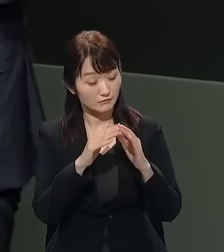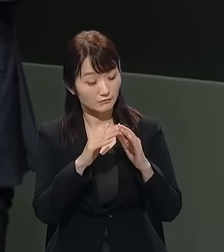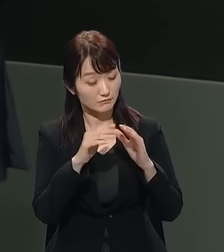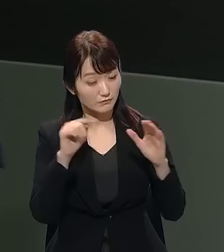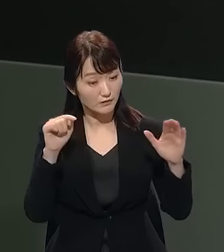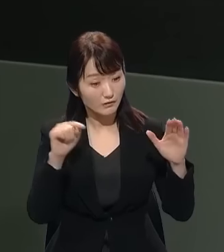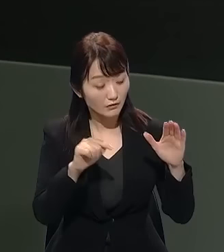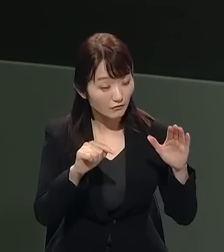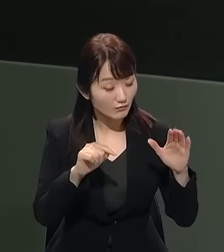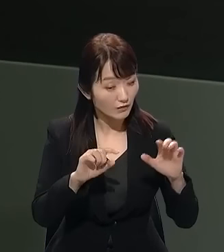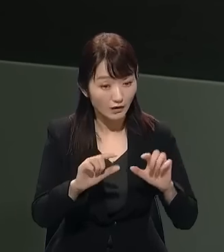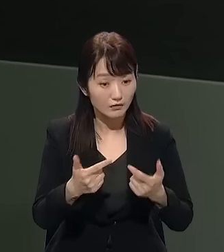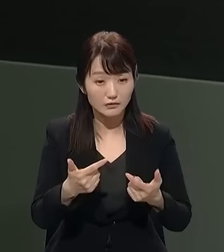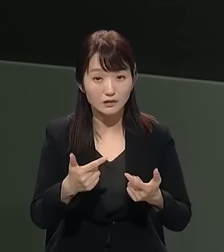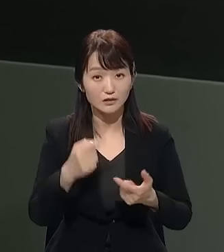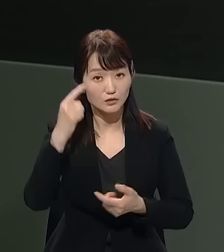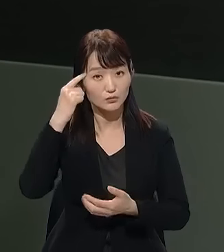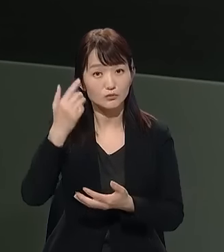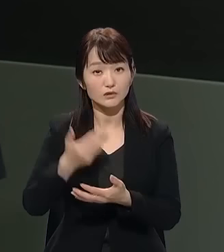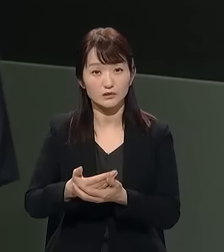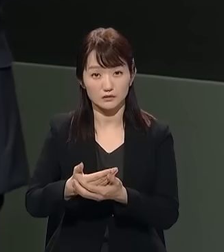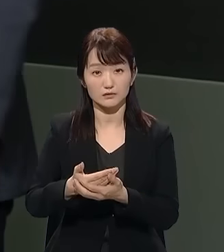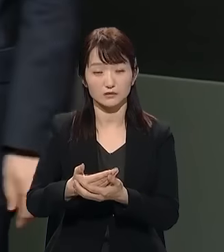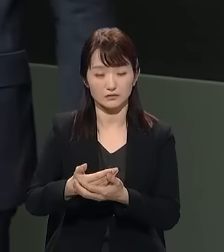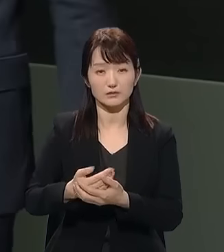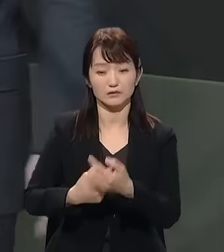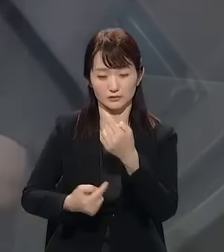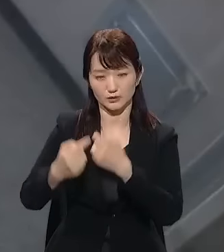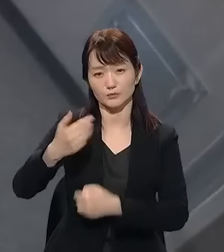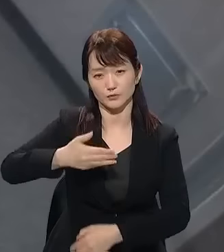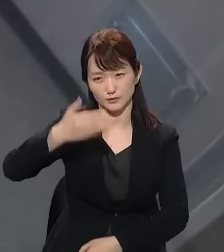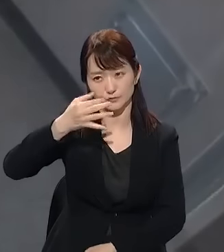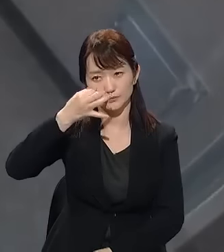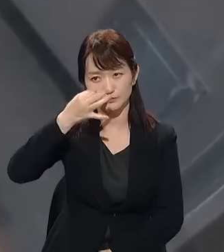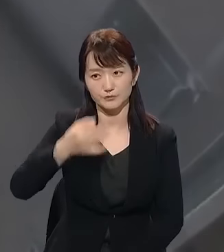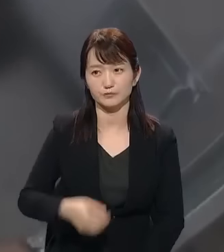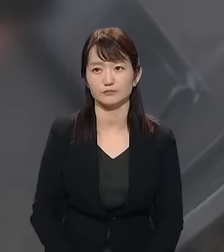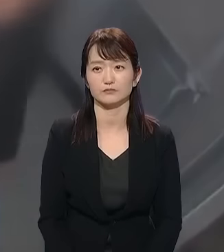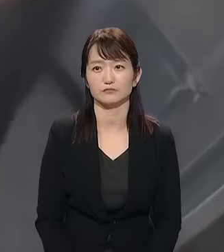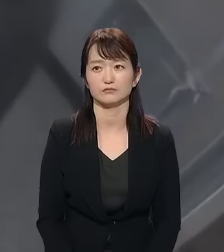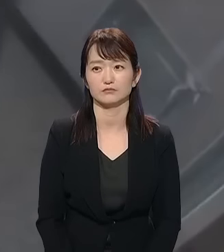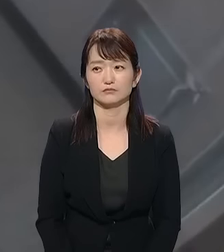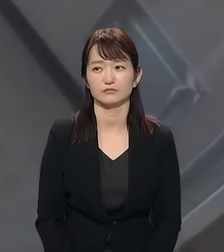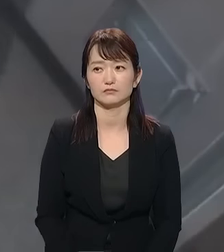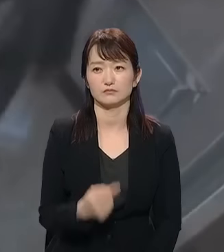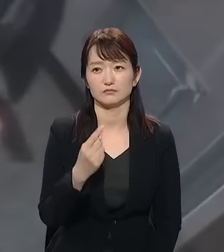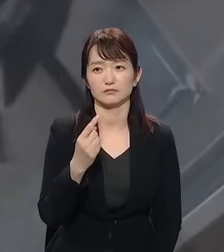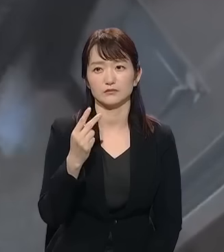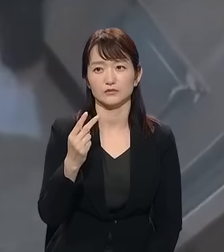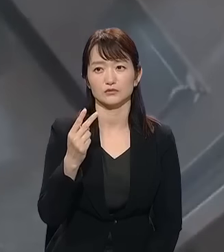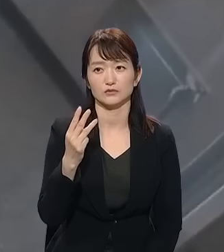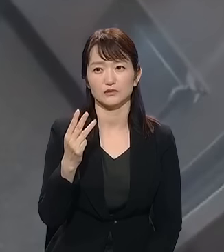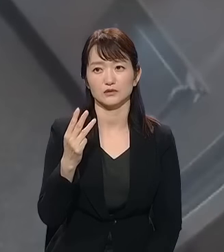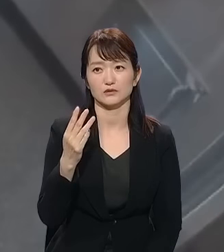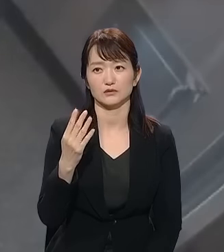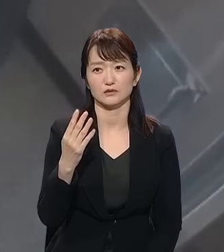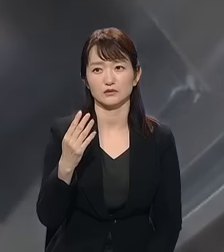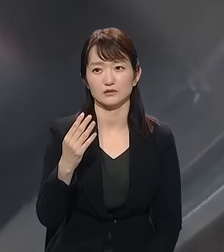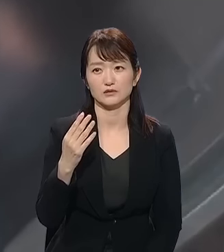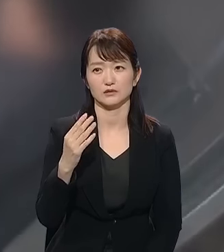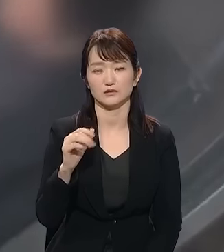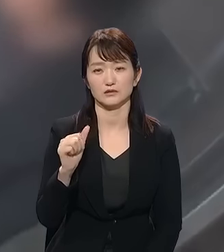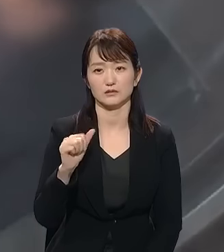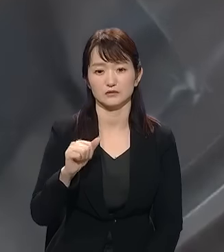아예 충격적인 사건 제보 영상 만나보시죠 자 하나 둘 저렇게 계단을 오르는